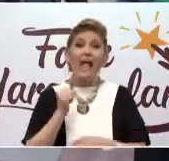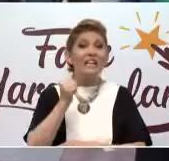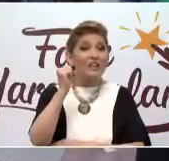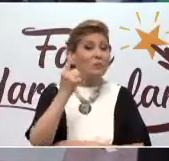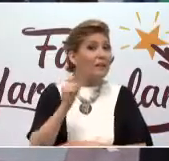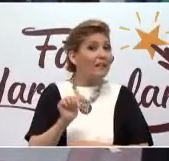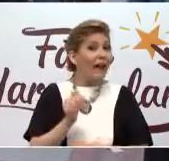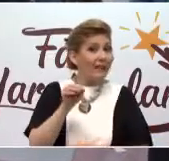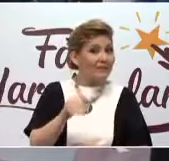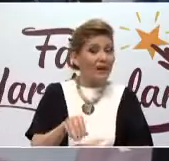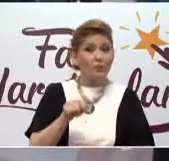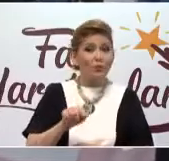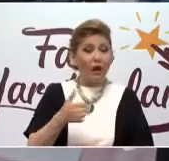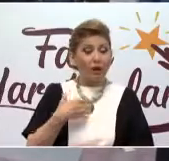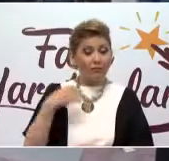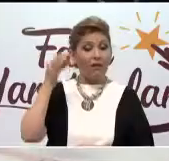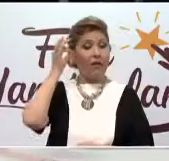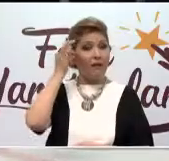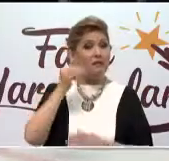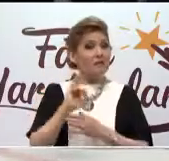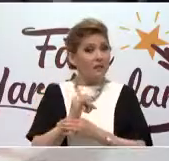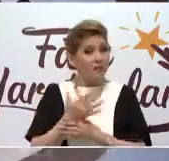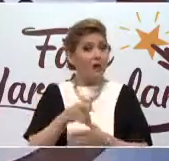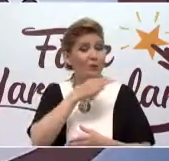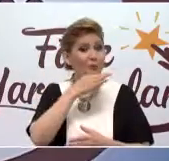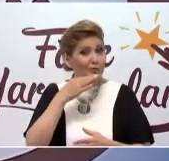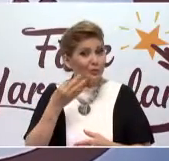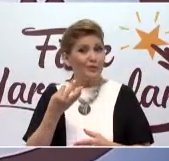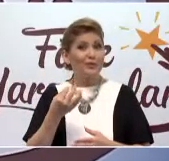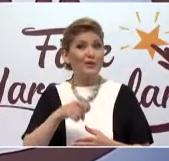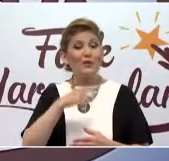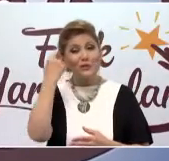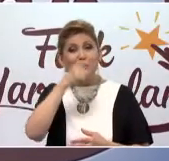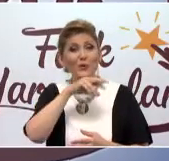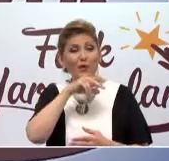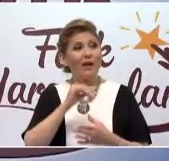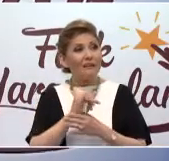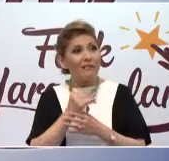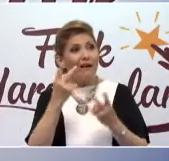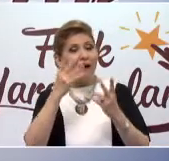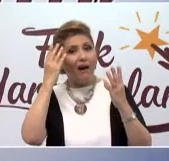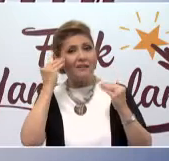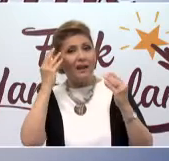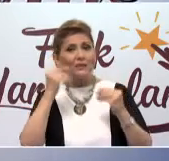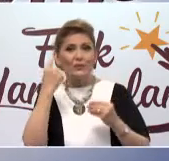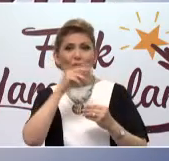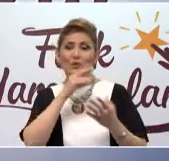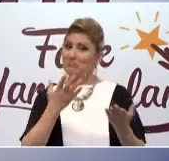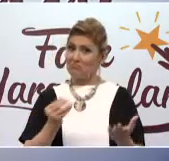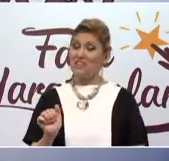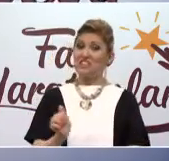değer katıyor. Bu değeri daha sonra mutlu olarak, genelde gülen yüzler olarak geri dönüt alıyoruz.